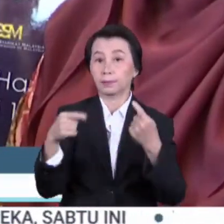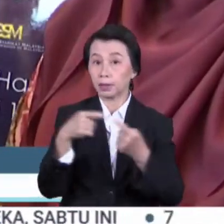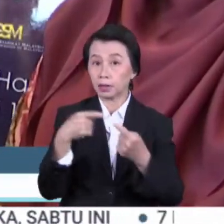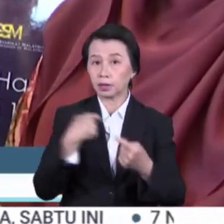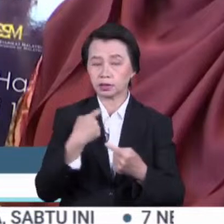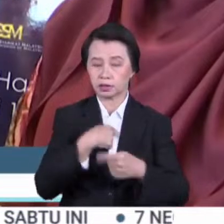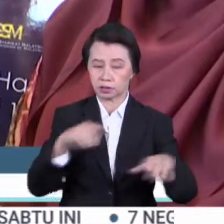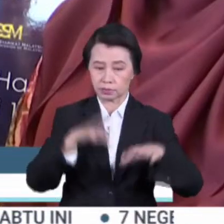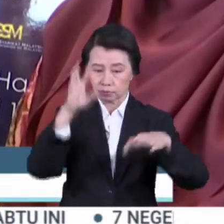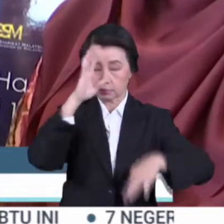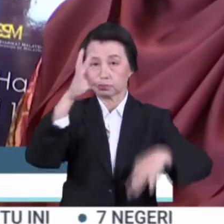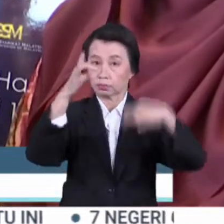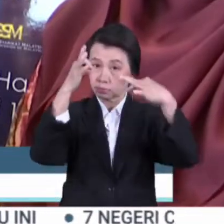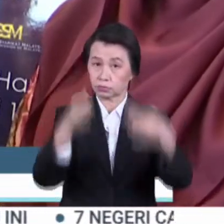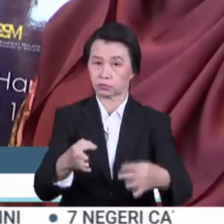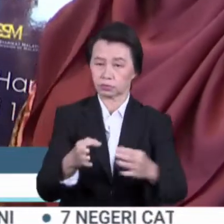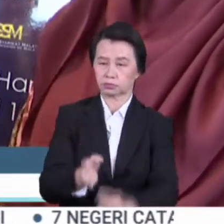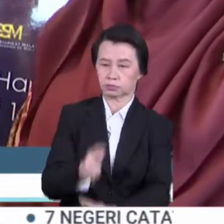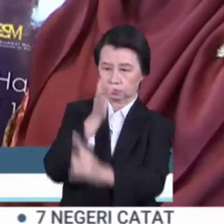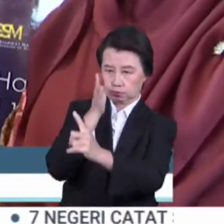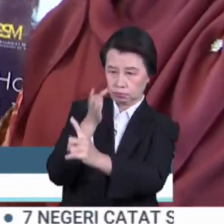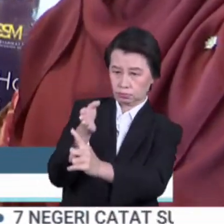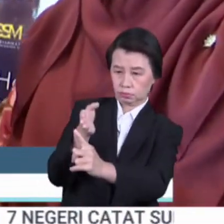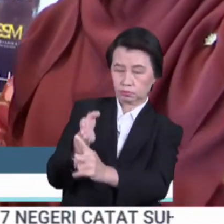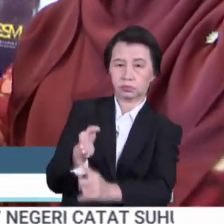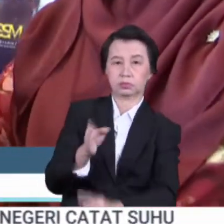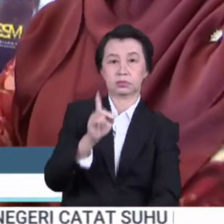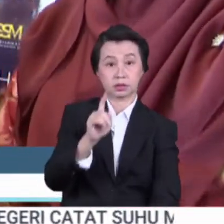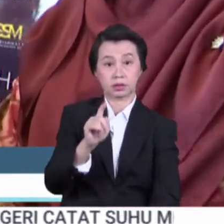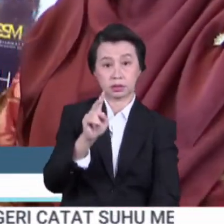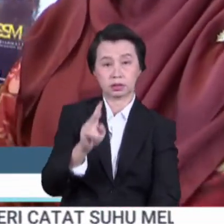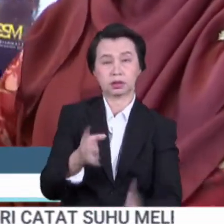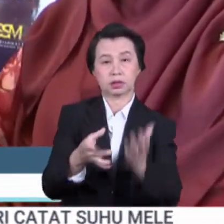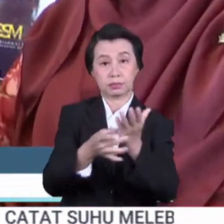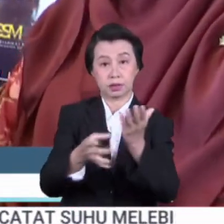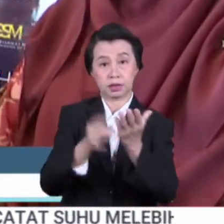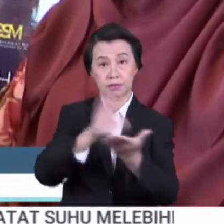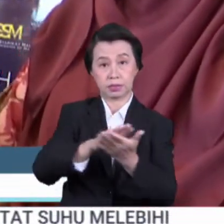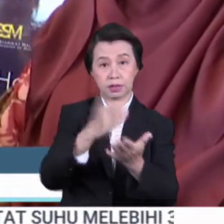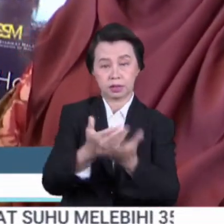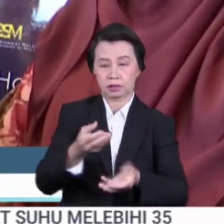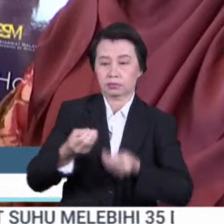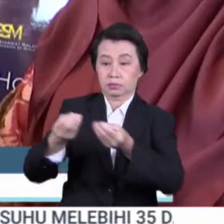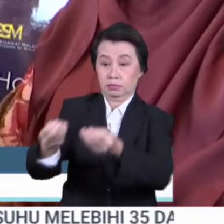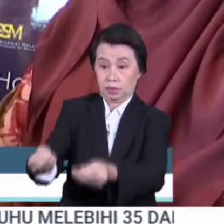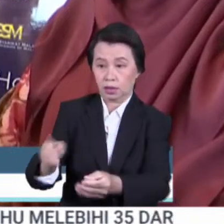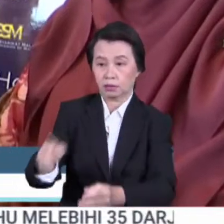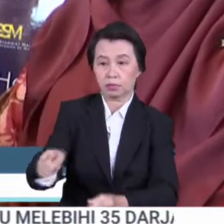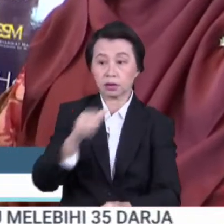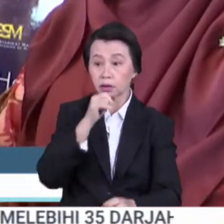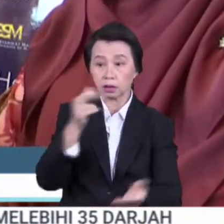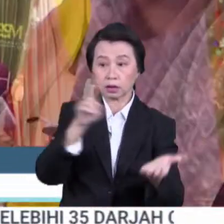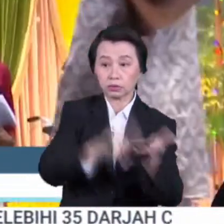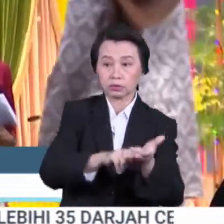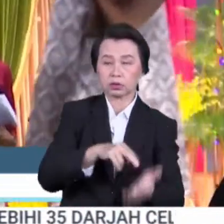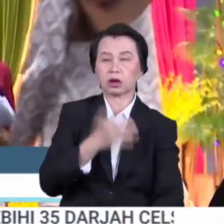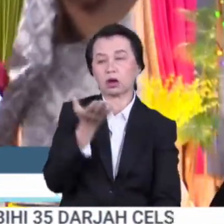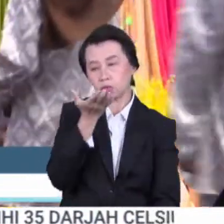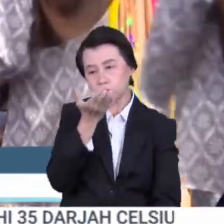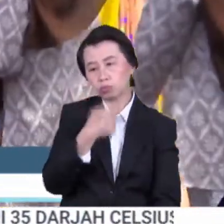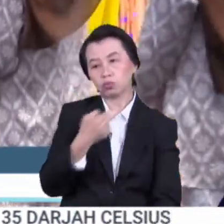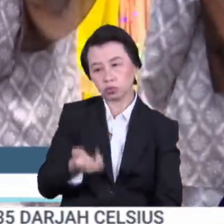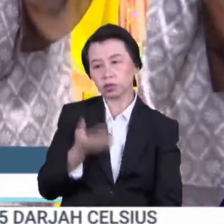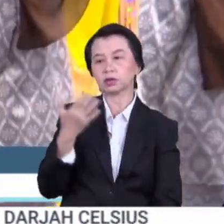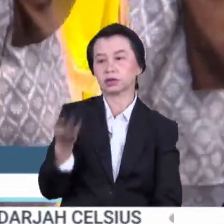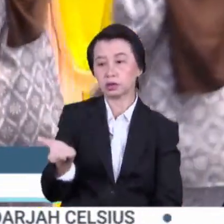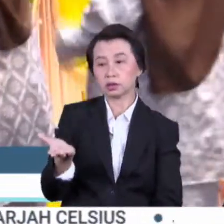membuat keputusan untuk mensasarkan subsidi minyak itu untuk mereka, jadi kalau mereka tak berdaftar, maka rugilah mereka. Ya?